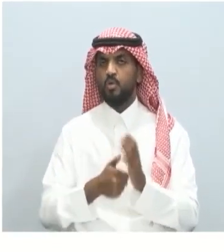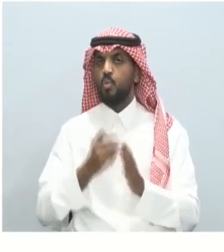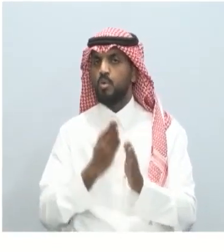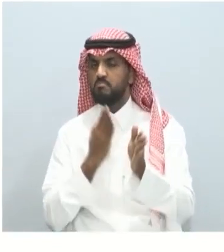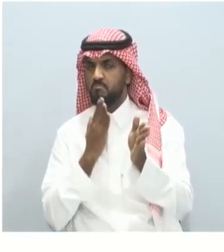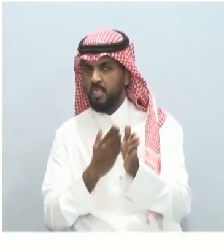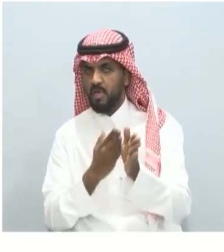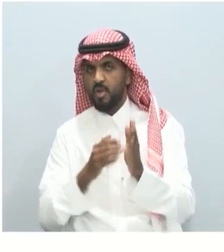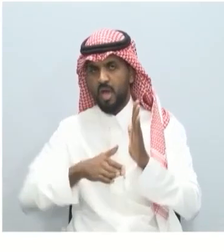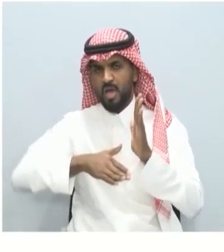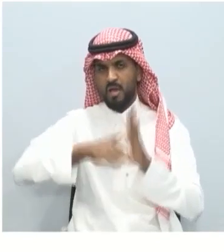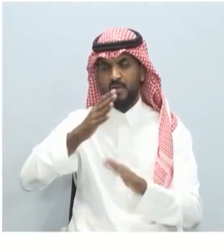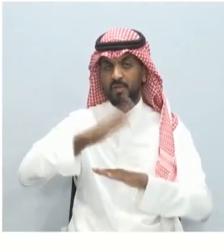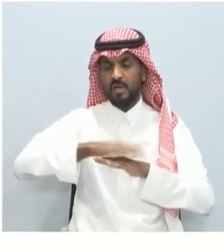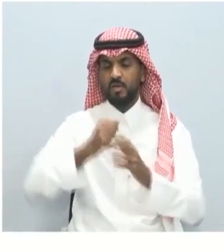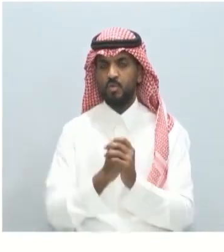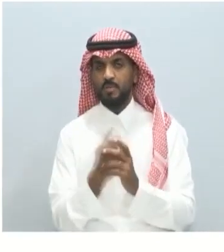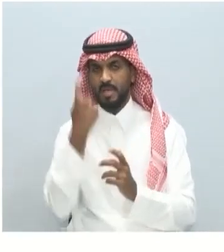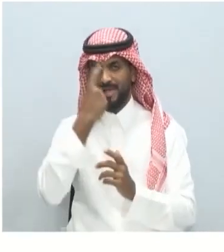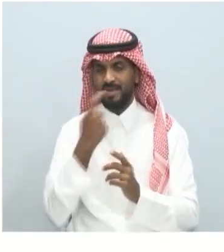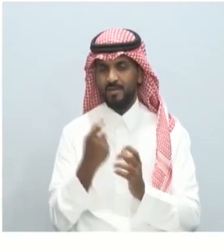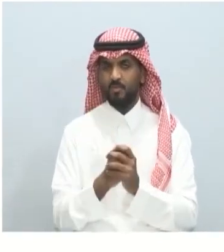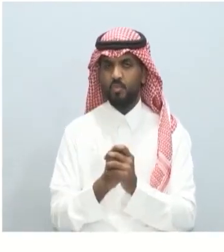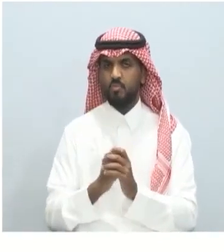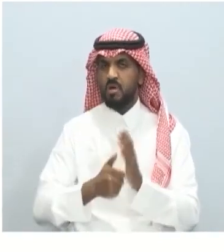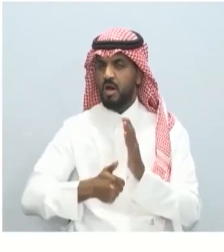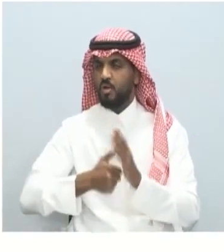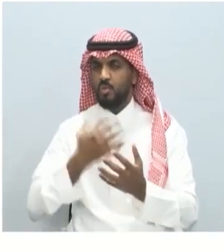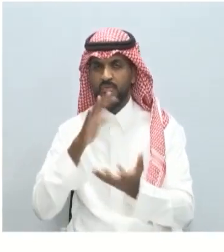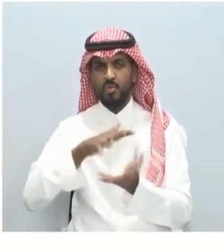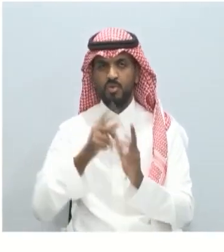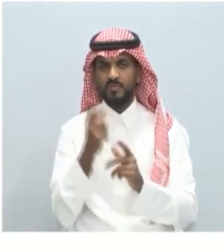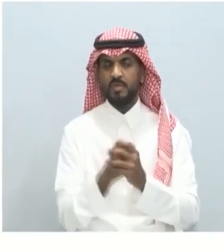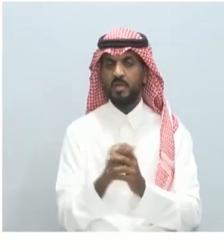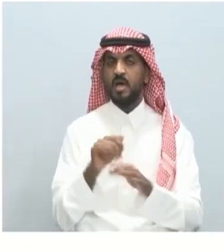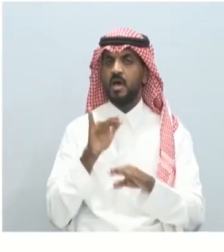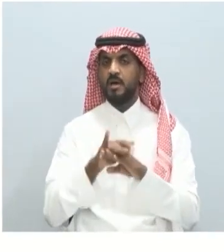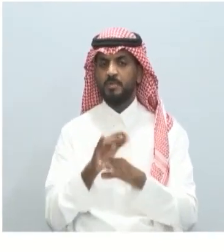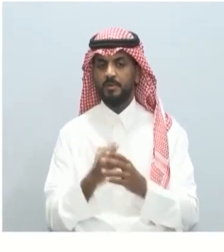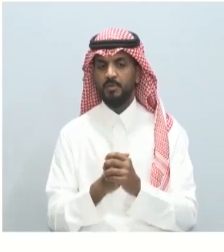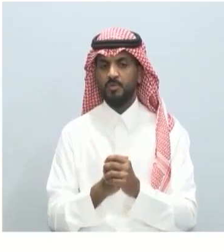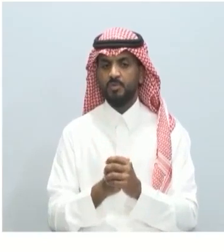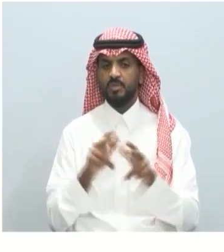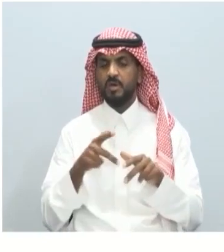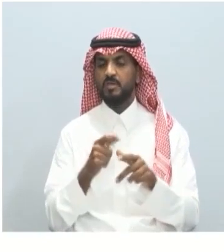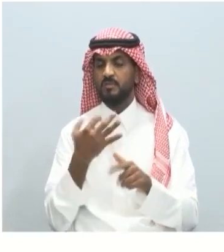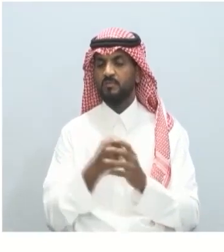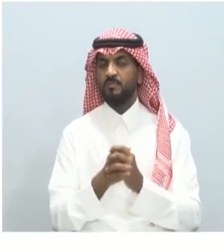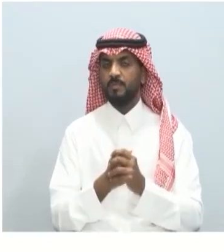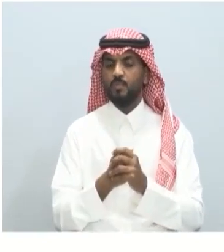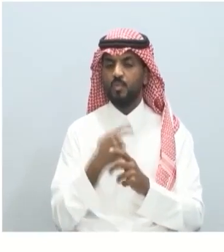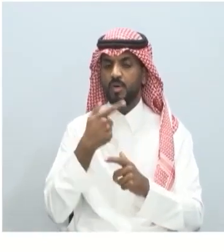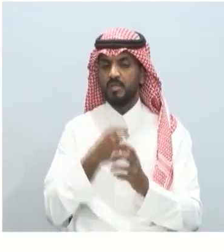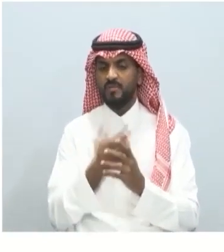وسلم هو المثل الاعلى في الاخلاق ومنها الحياء وما اروع هذا الوصف له الذي اخبر عنه الثقات ورد في حديث